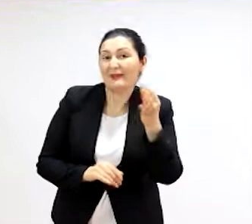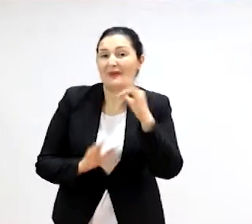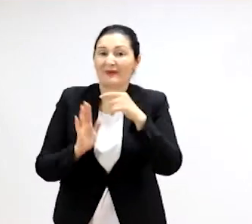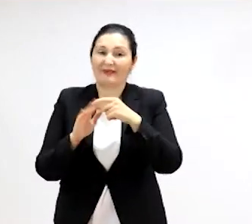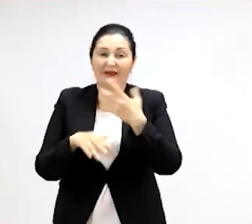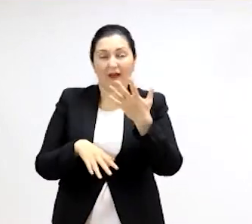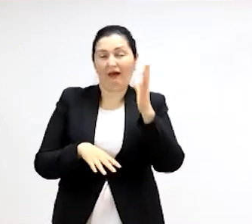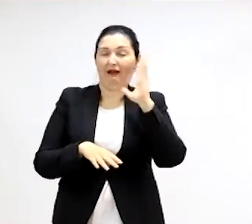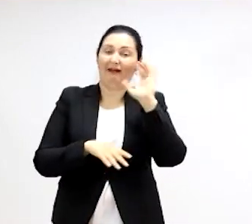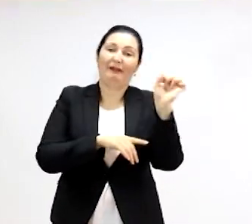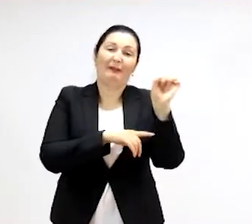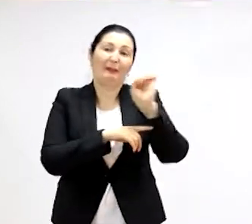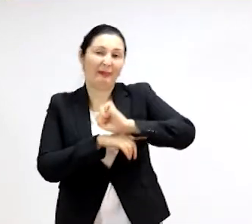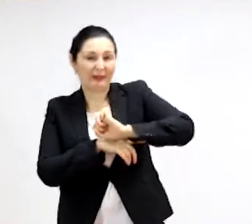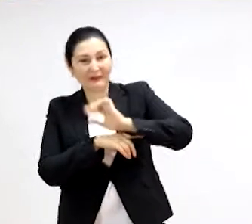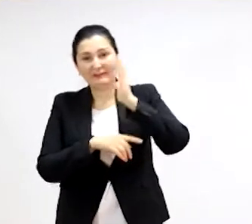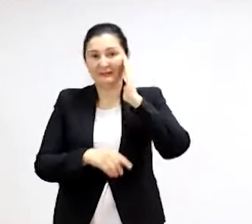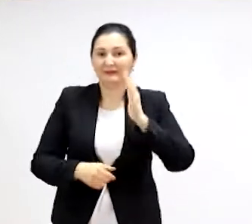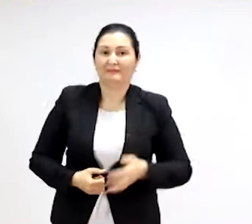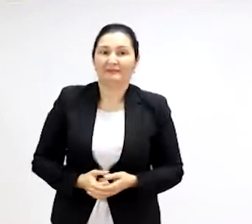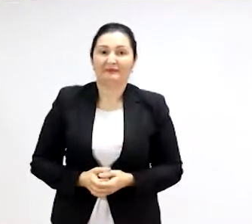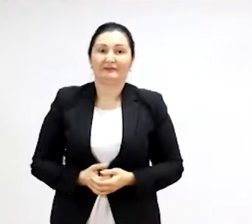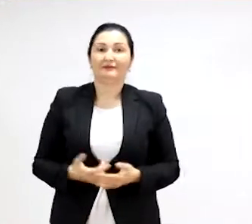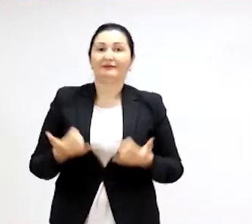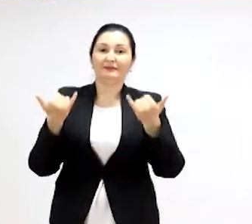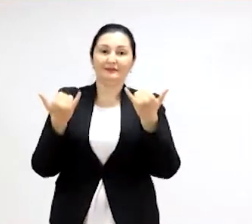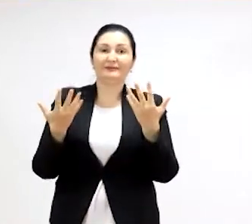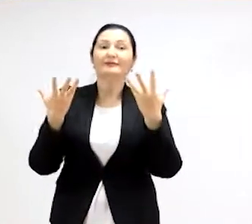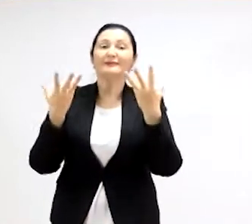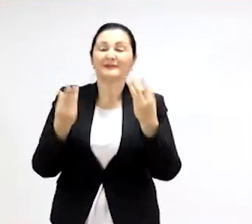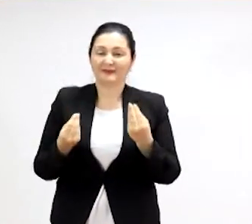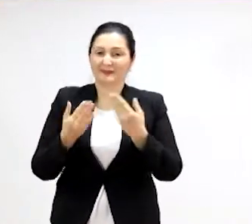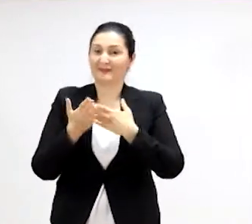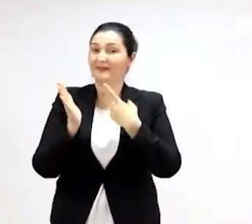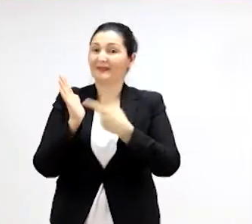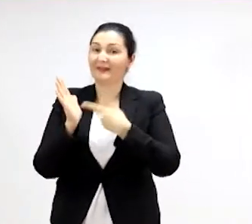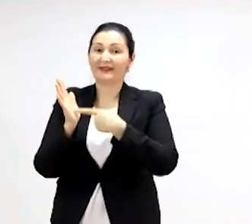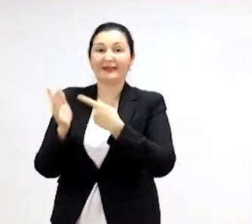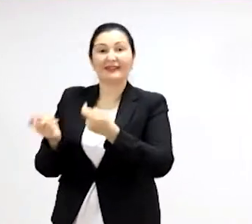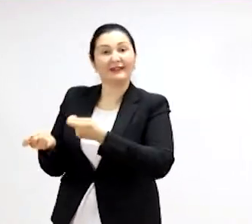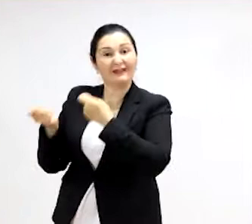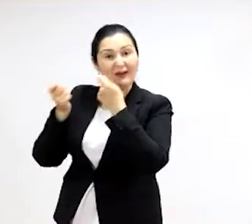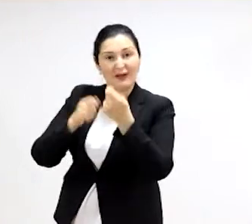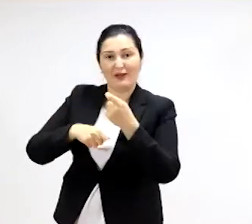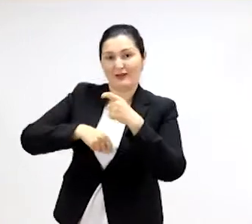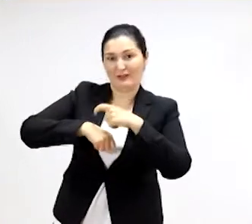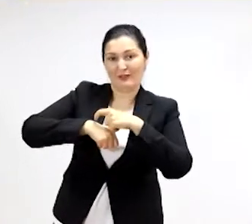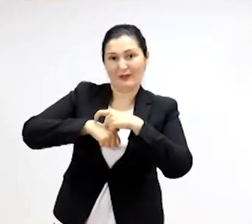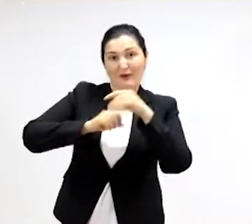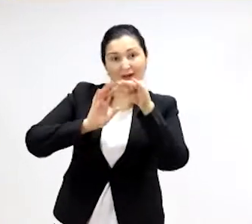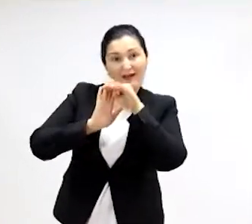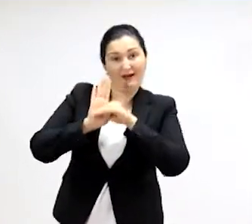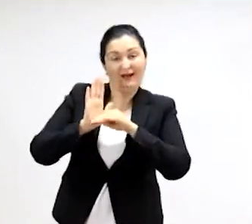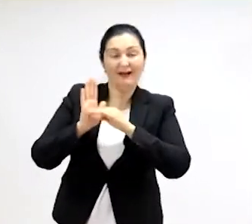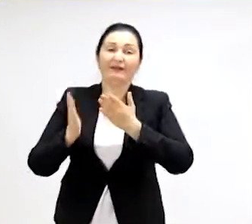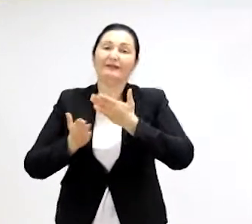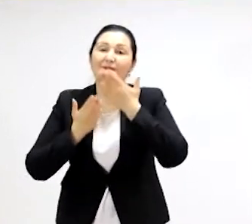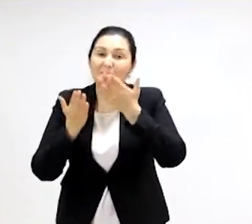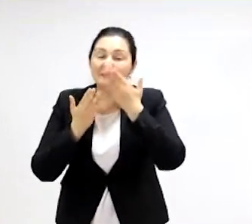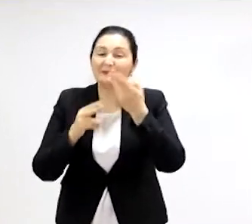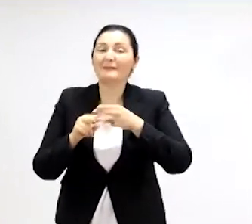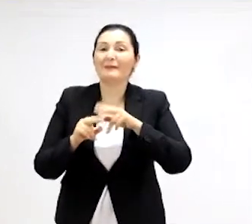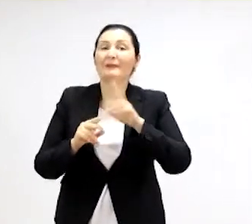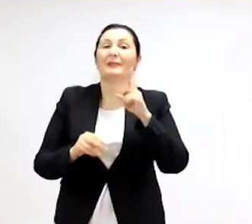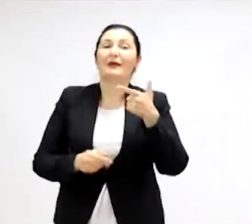Хонед. Хуб шудааст. Имрӯз ман ба шумо китоби соатро мехонам ки муаллифи